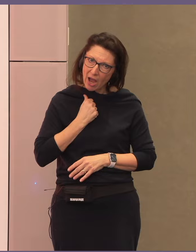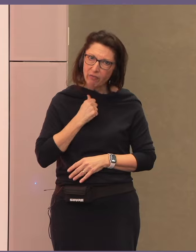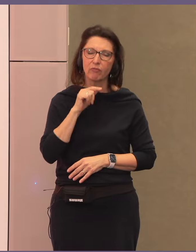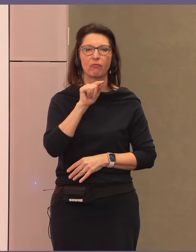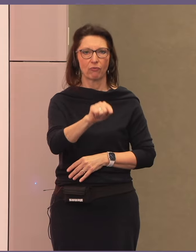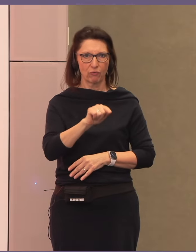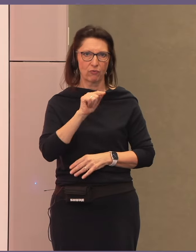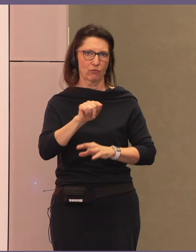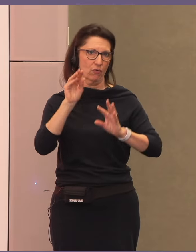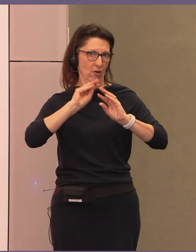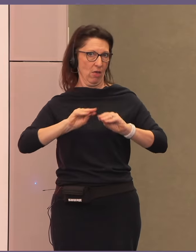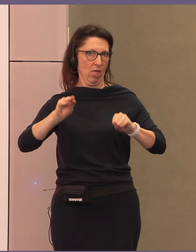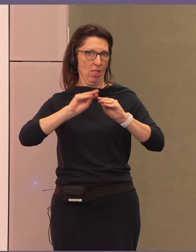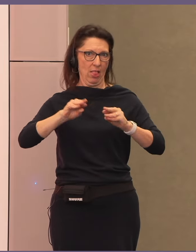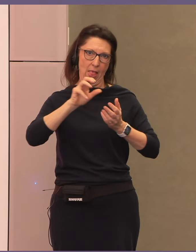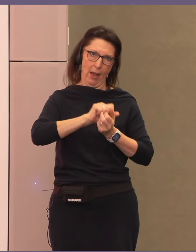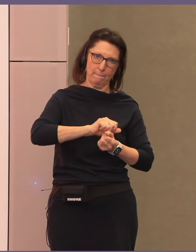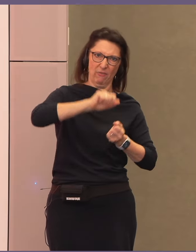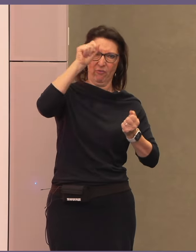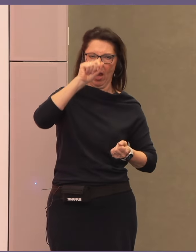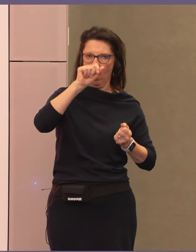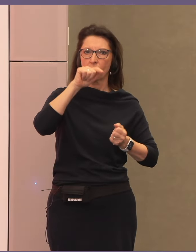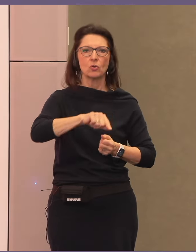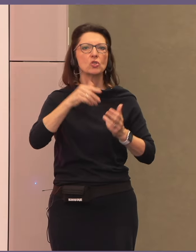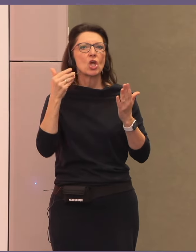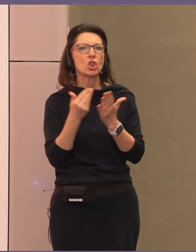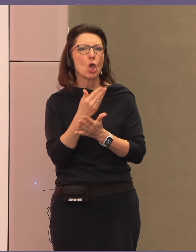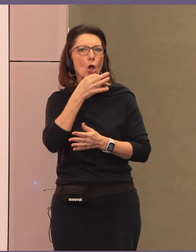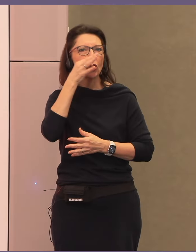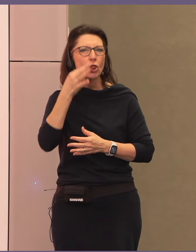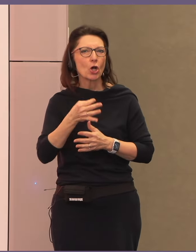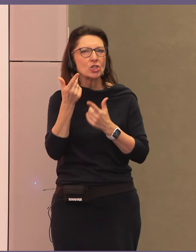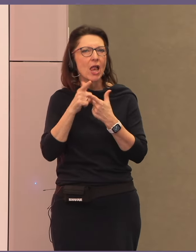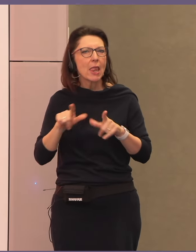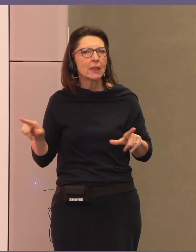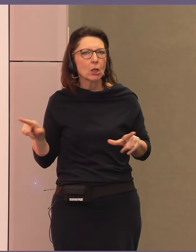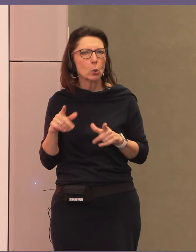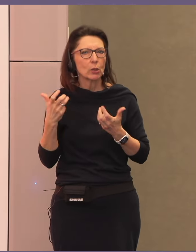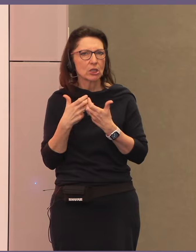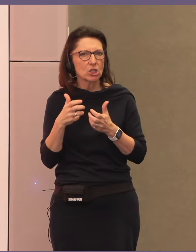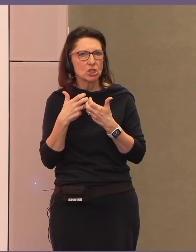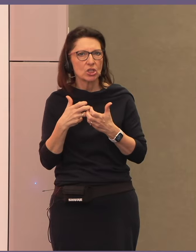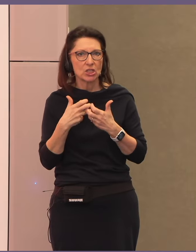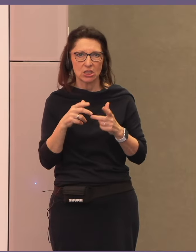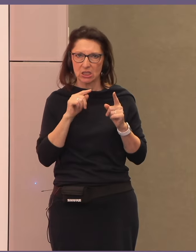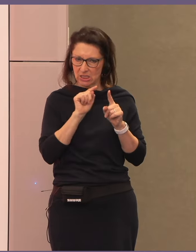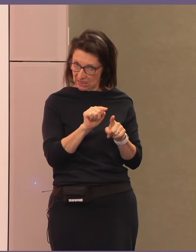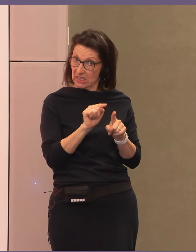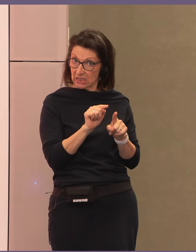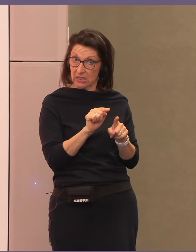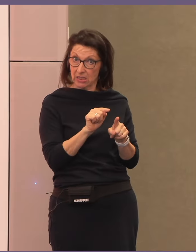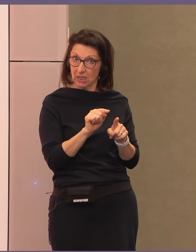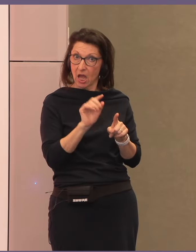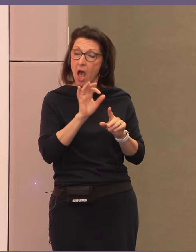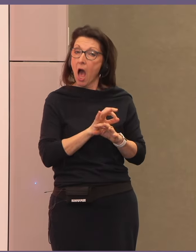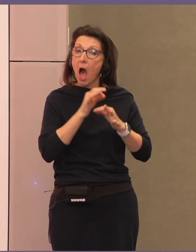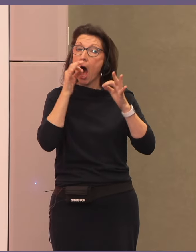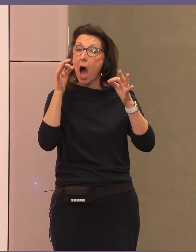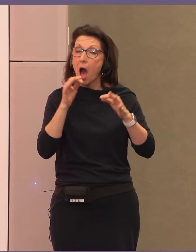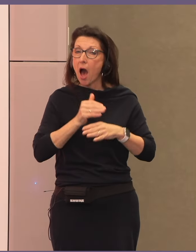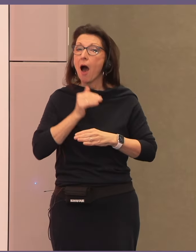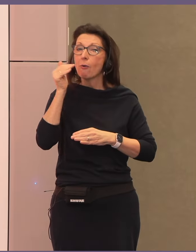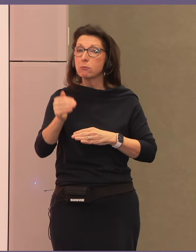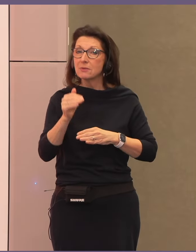war als unbezahlte Privatdozentin für neuere deutsche Literaturgeschichte mit dem Titel des außerordentlichen Professors